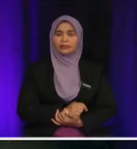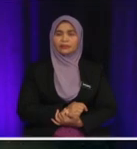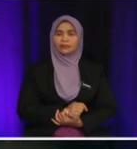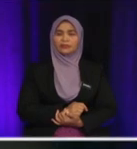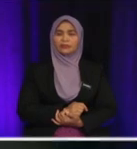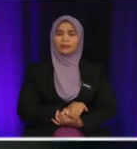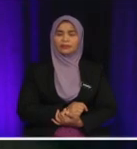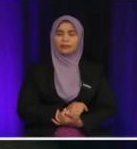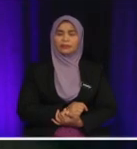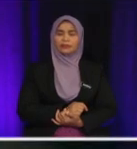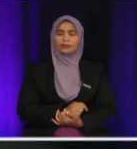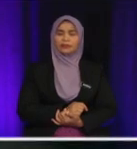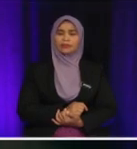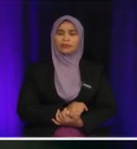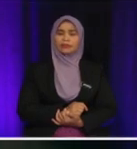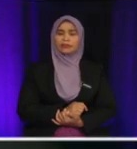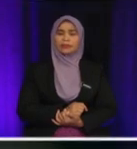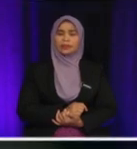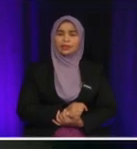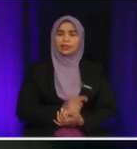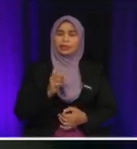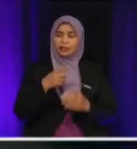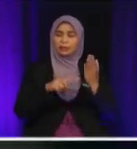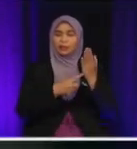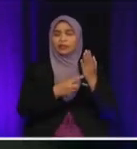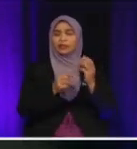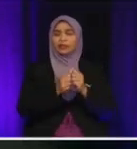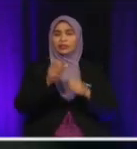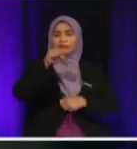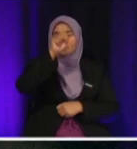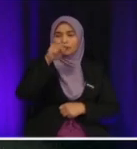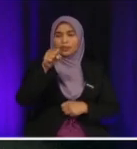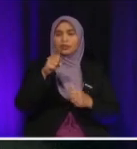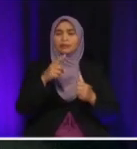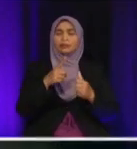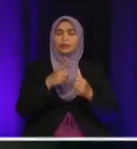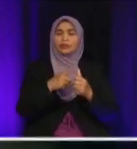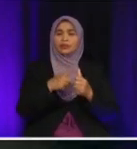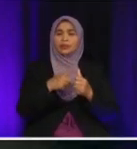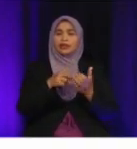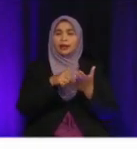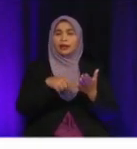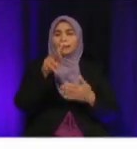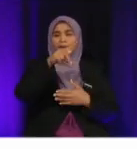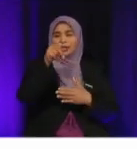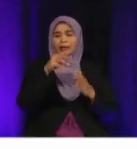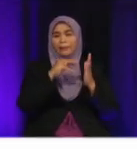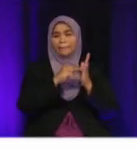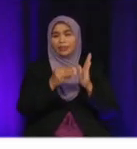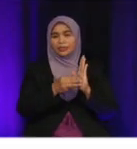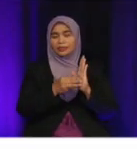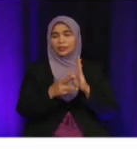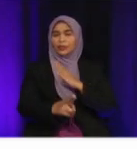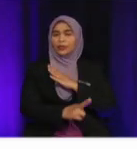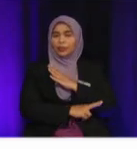Yes, kan? Okey, alhamdulillah. Okey, kita mulakan dengan soalan yang pertama. Apakah maksud